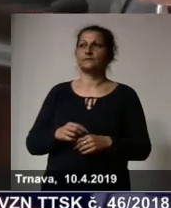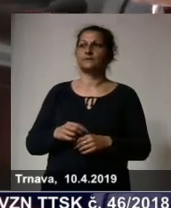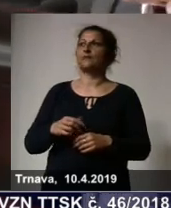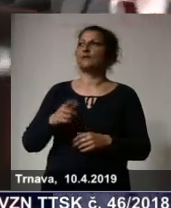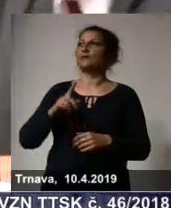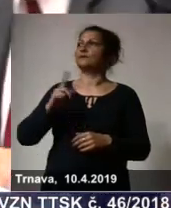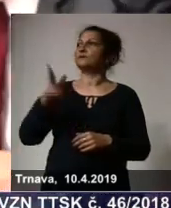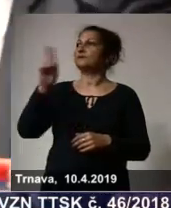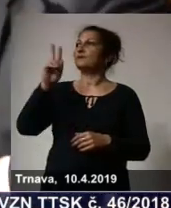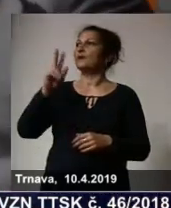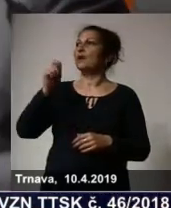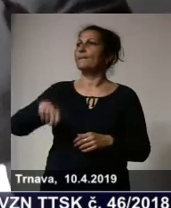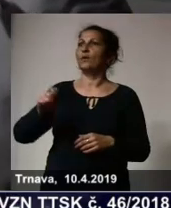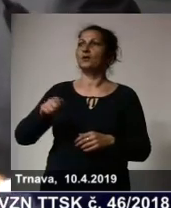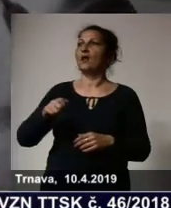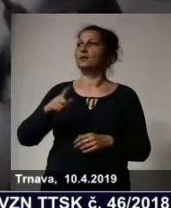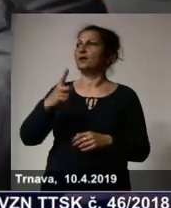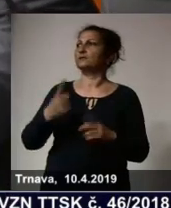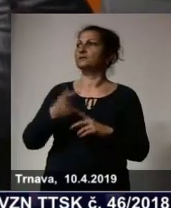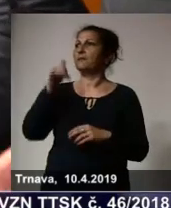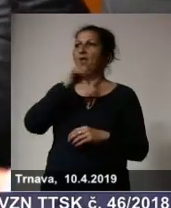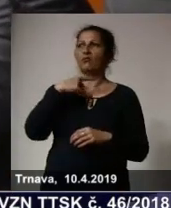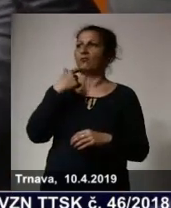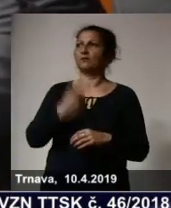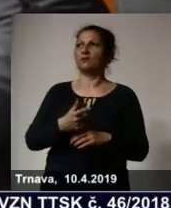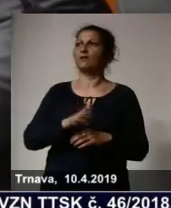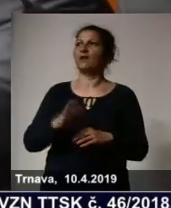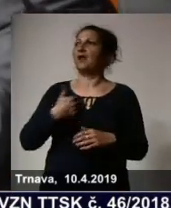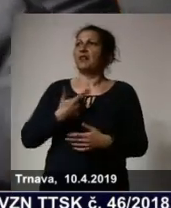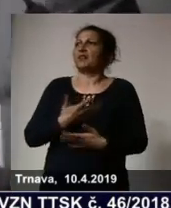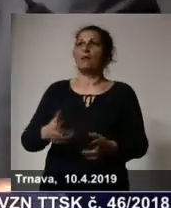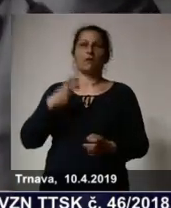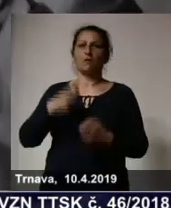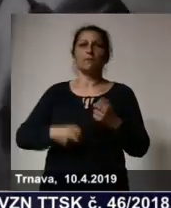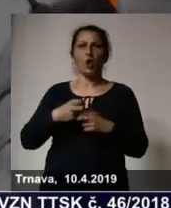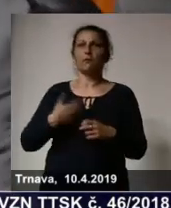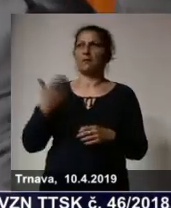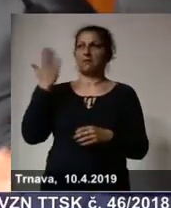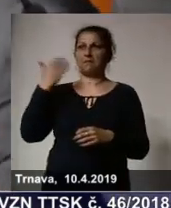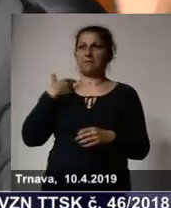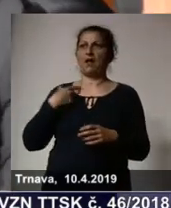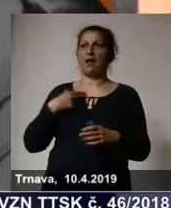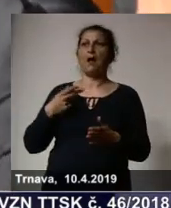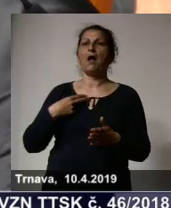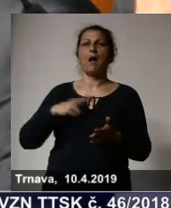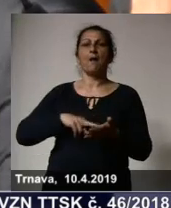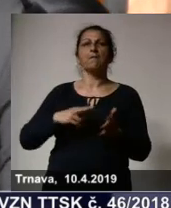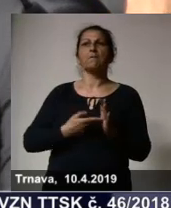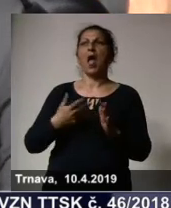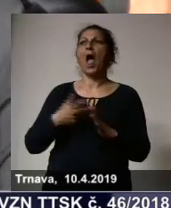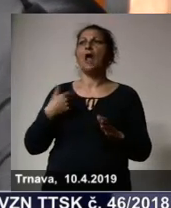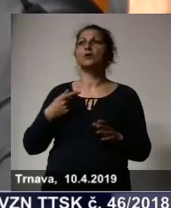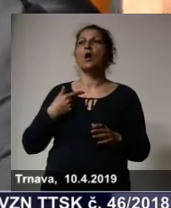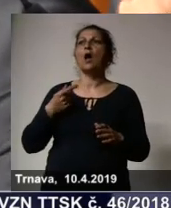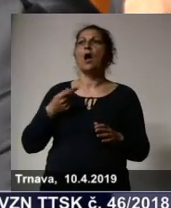Ďakujem za slovo. Ja s tým nemám problém, len pôvodne sme plánovali túto podporu vypísať najmä pre miestne